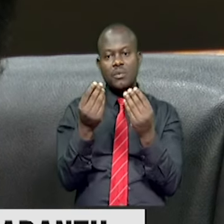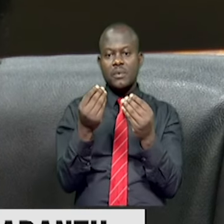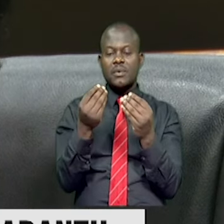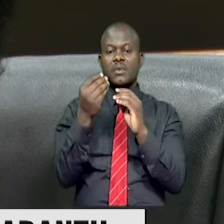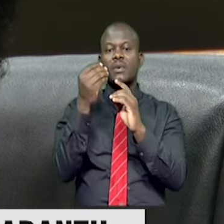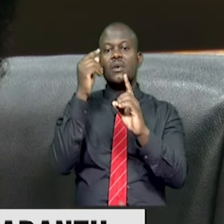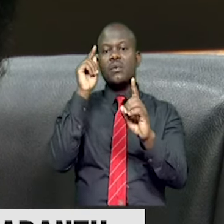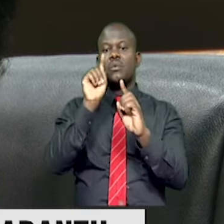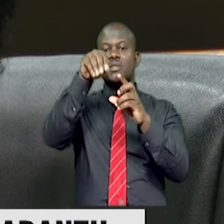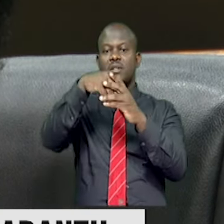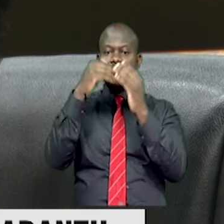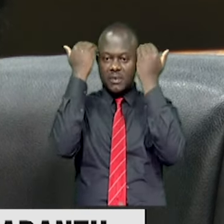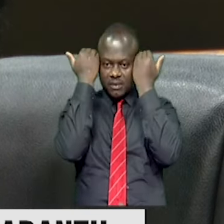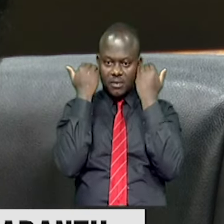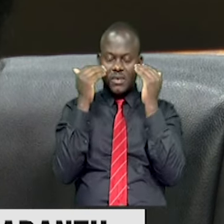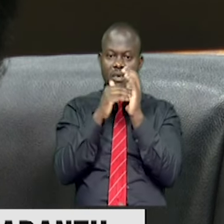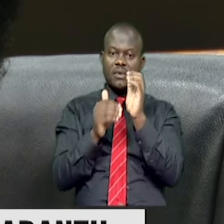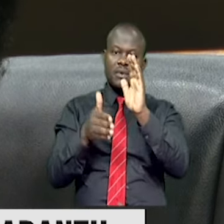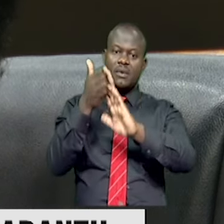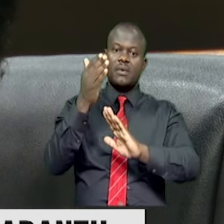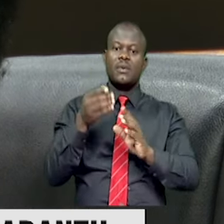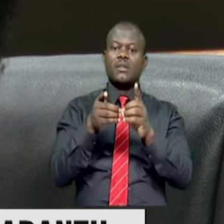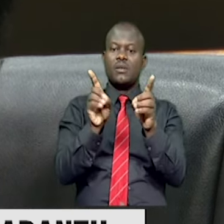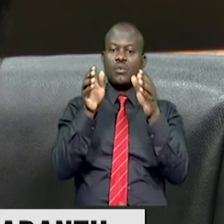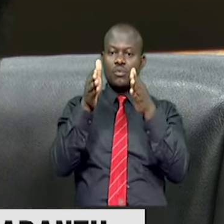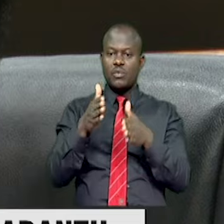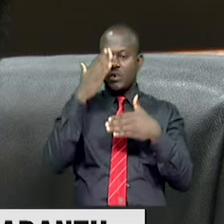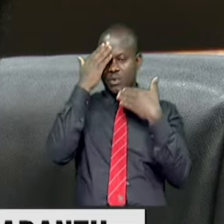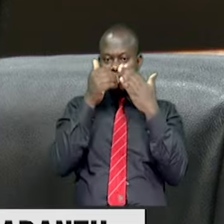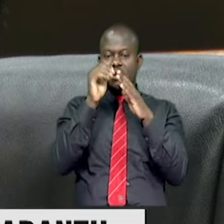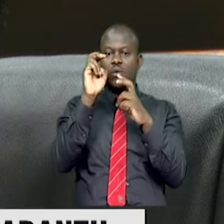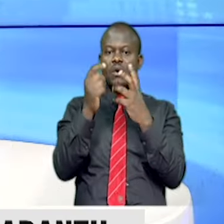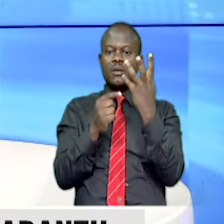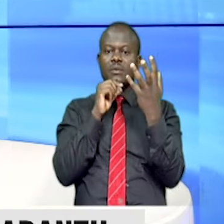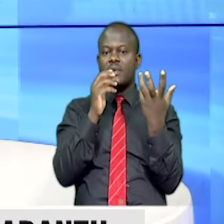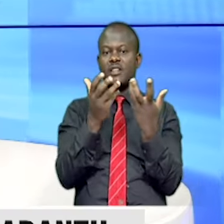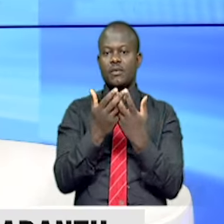kugana inkiko no guhita agenda atandukana n'umuntu kuko hari ibyo batahuje.